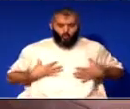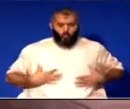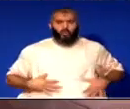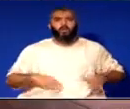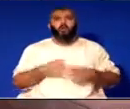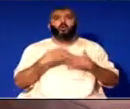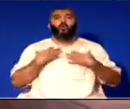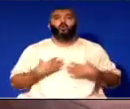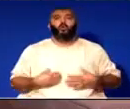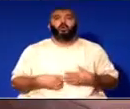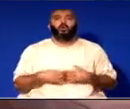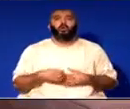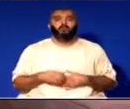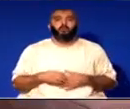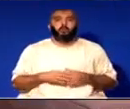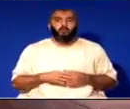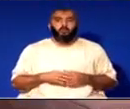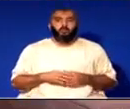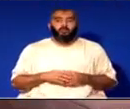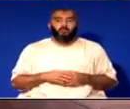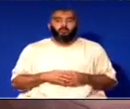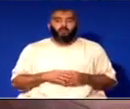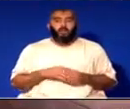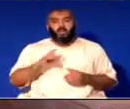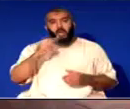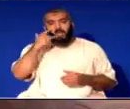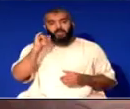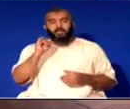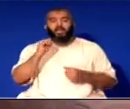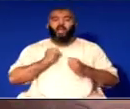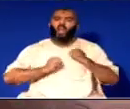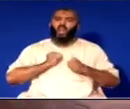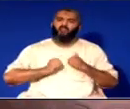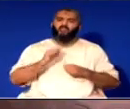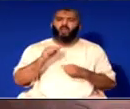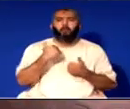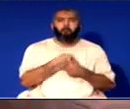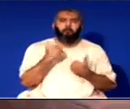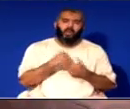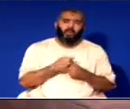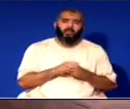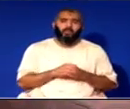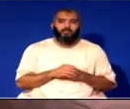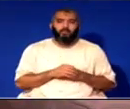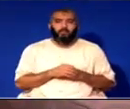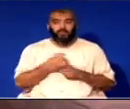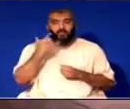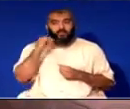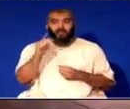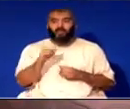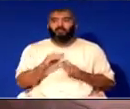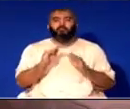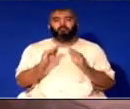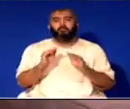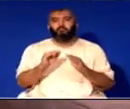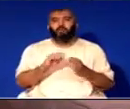مثلا نهار اللي تغتسل راهي جهه شقيقه وجهه كذا ويزيد عليها الازمه تاعها، في هذه الحاله نقول لك كي تحسي روحك باللي تنضري